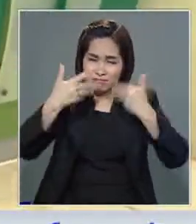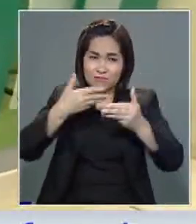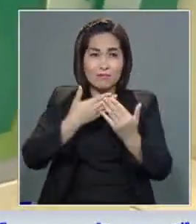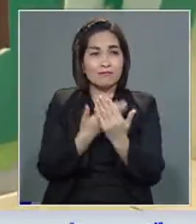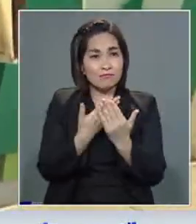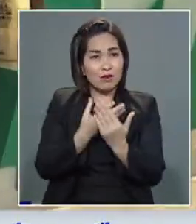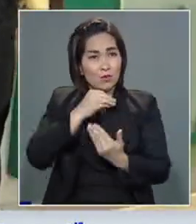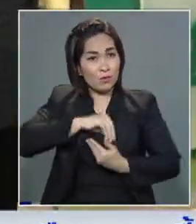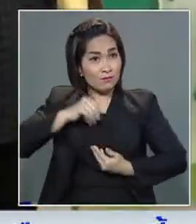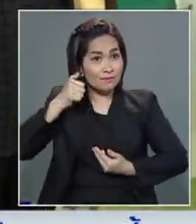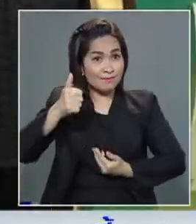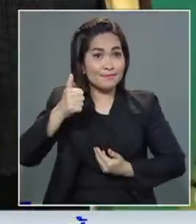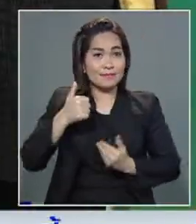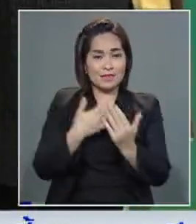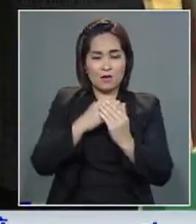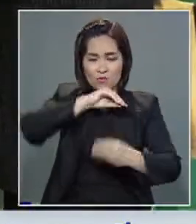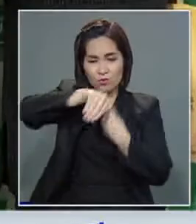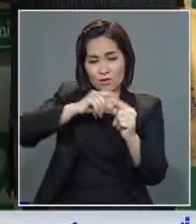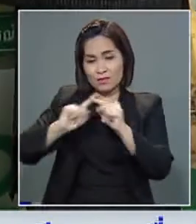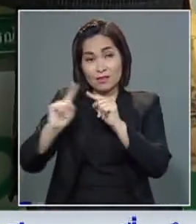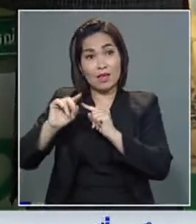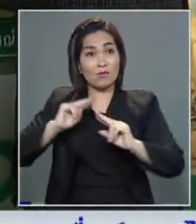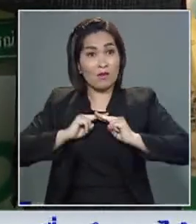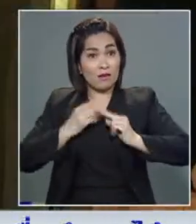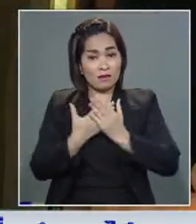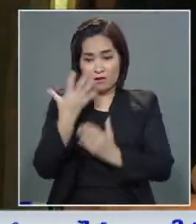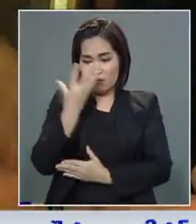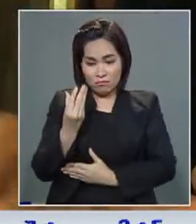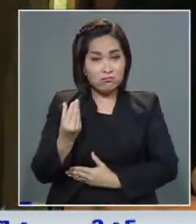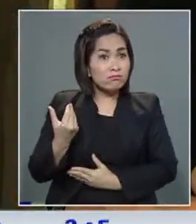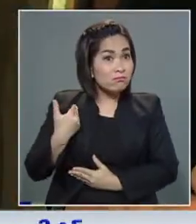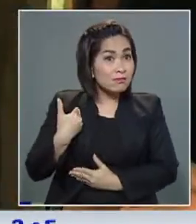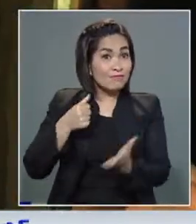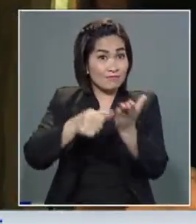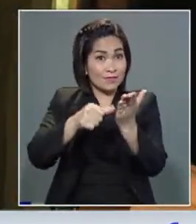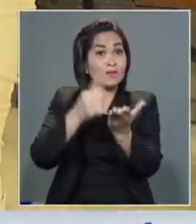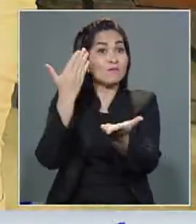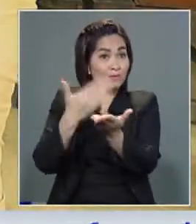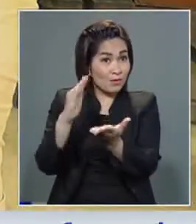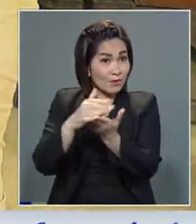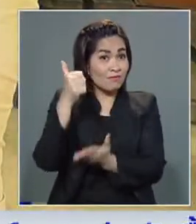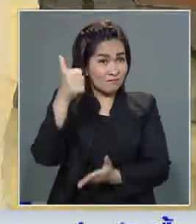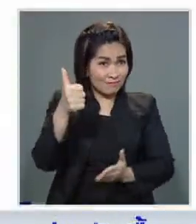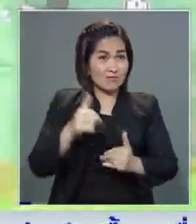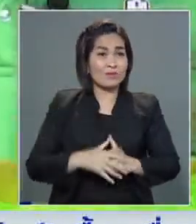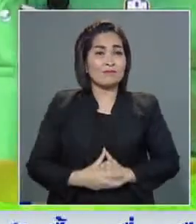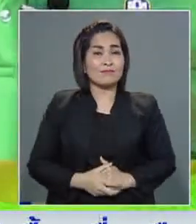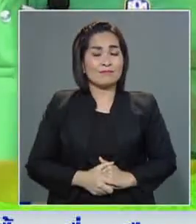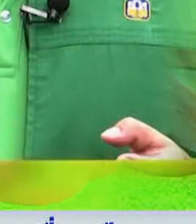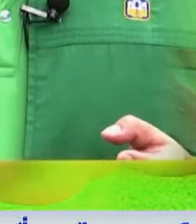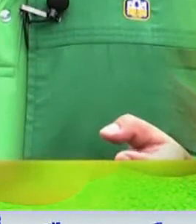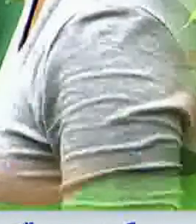าได้ใช้จ่ายของตัวเองแล้วเหลื อเรายังไปใช้หนี้ทกสได้ด้วย โอ้สุดยอด